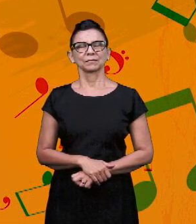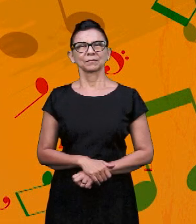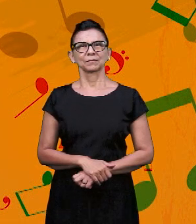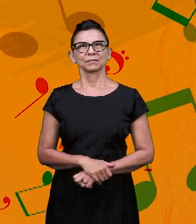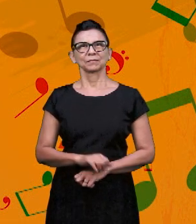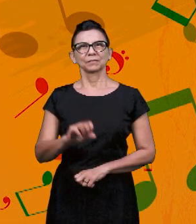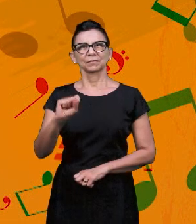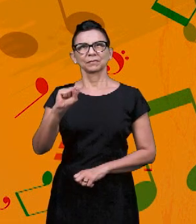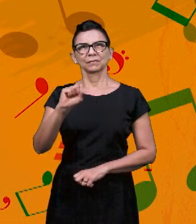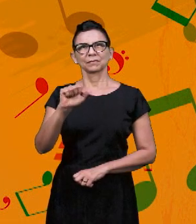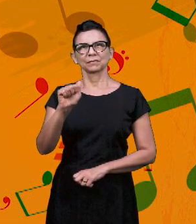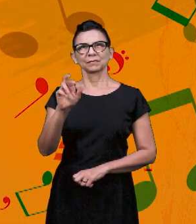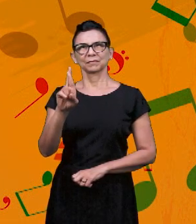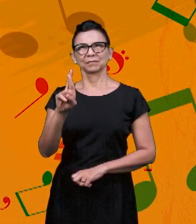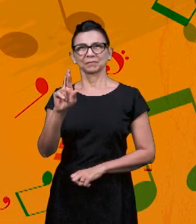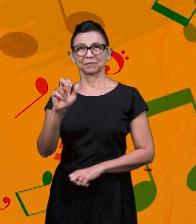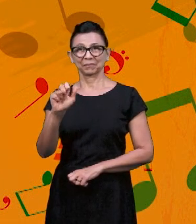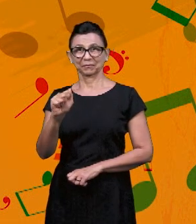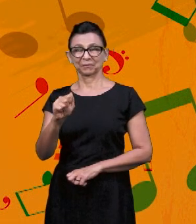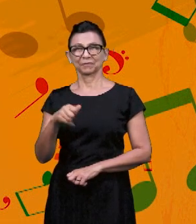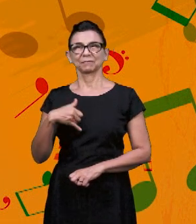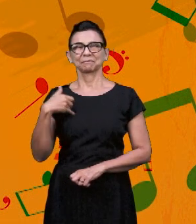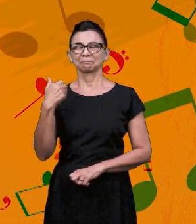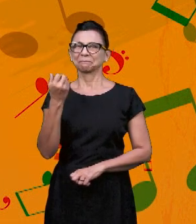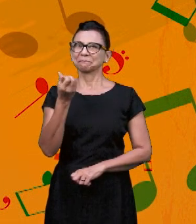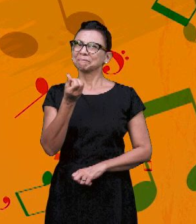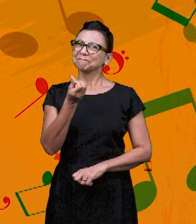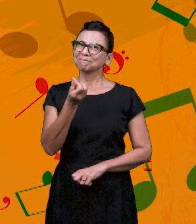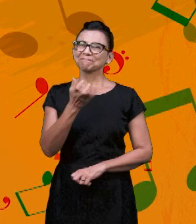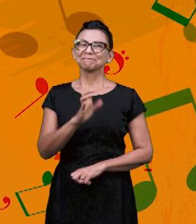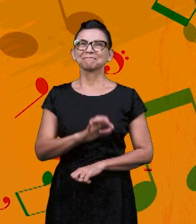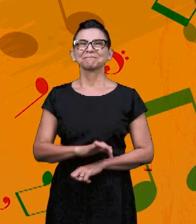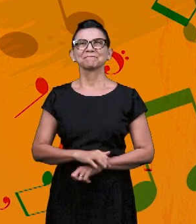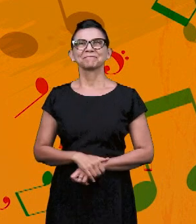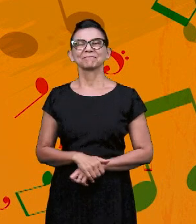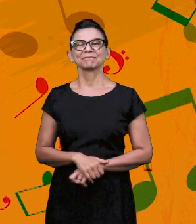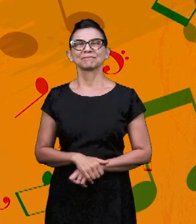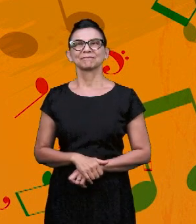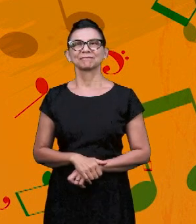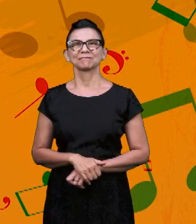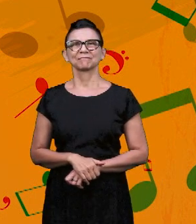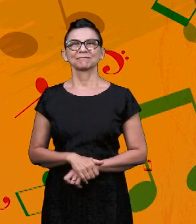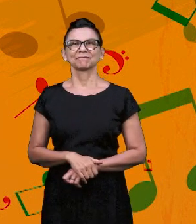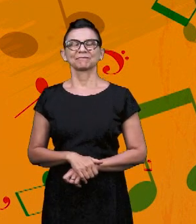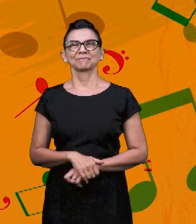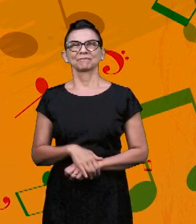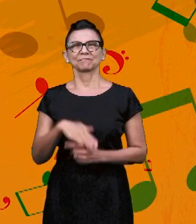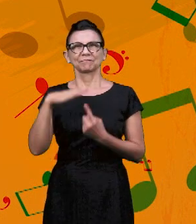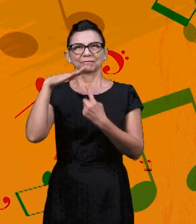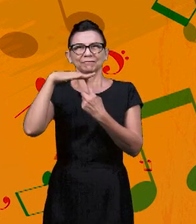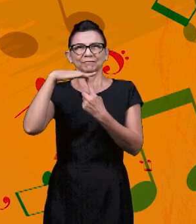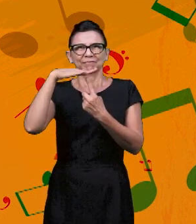Sara Graf. Sarah Graff, elle a 6 ans, de Francisco Beltrão, Paraná.